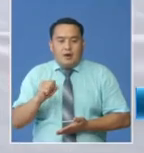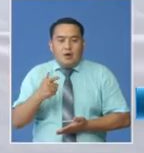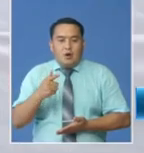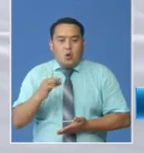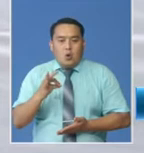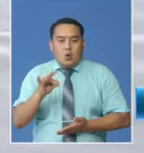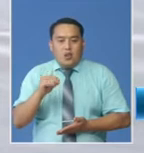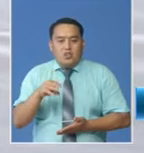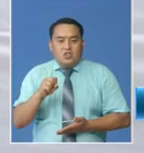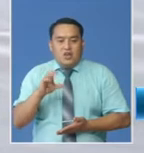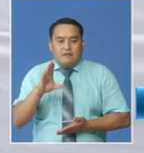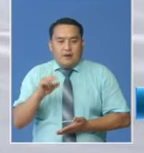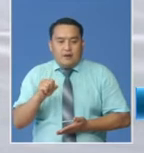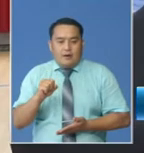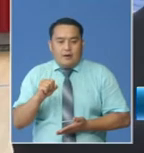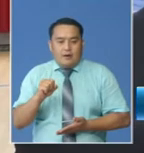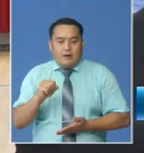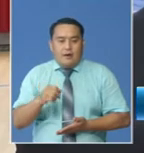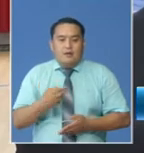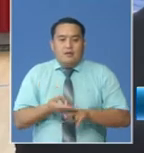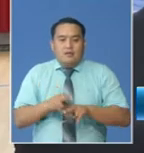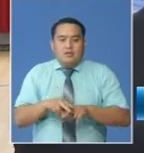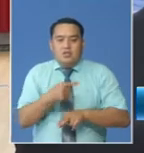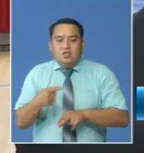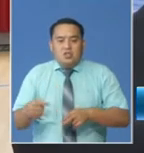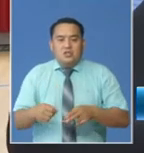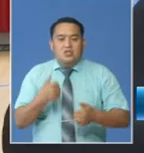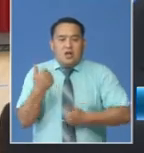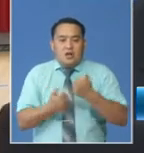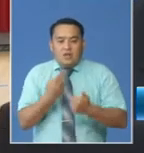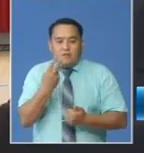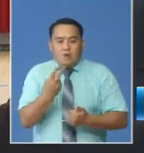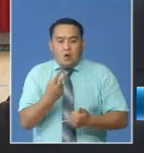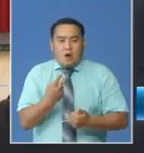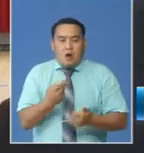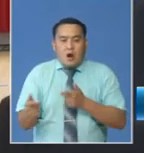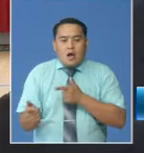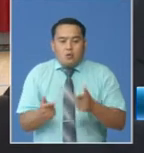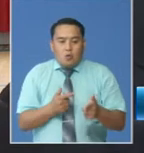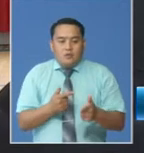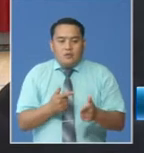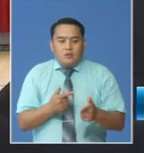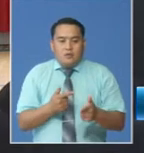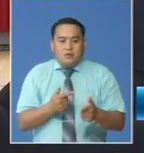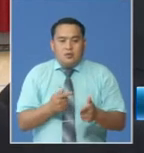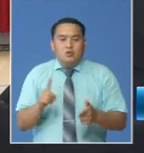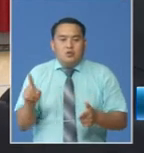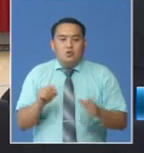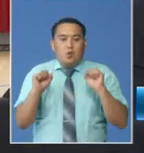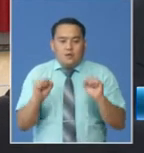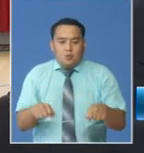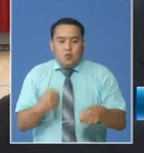Карина 93 года. И мы в течение этих соревнований должны просмотреть их боевую готовность, что они представляют на сегодняшний